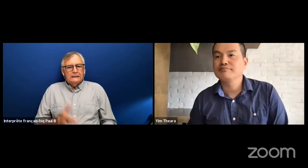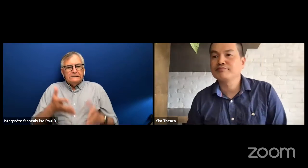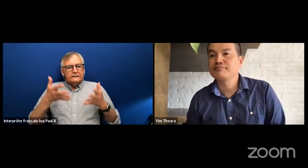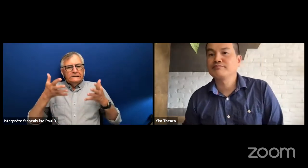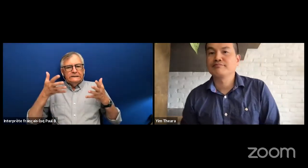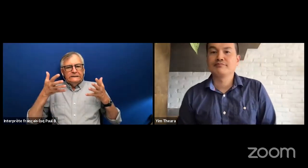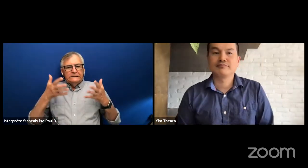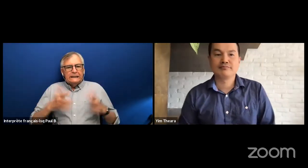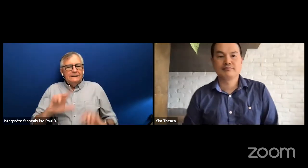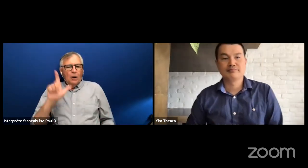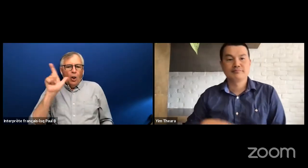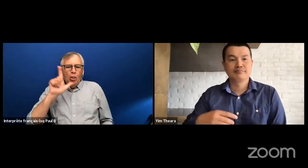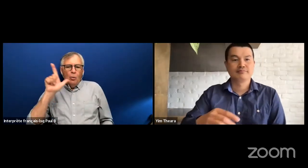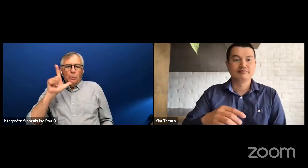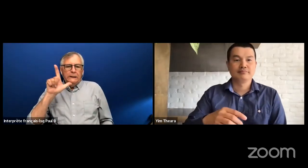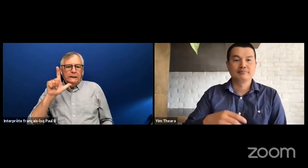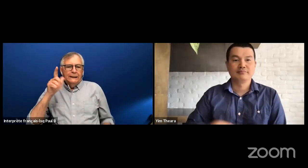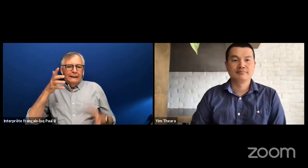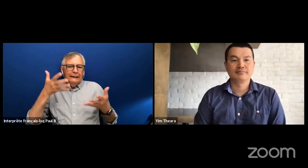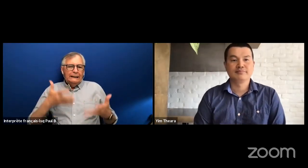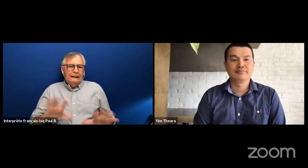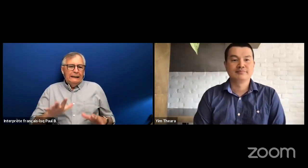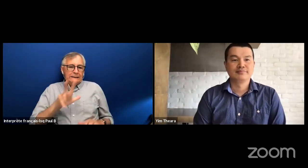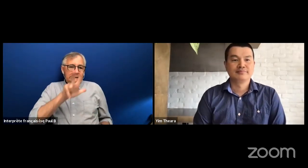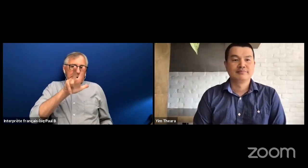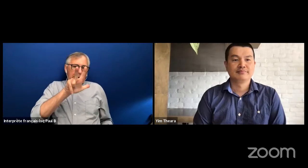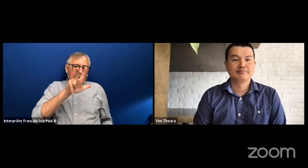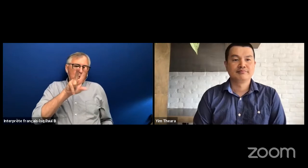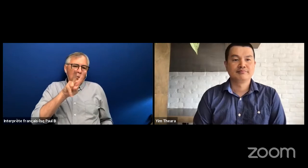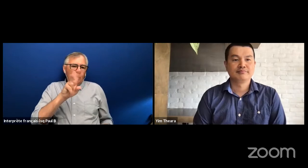il reste, c'est Louis qui parle, il reste 32 minutes.